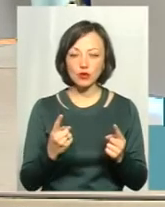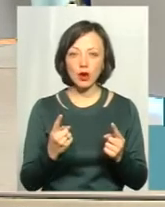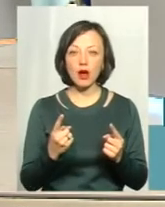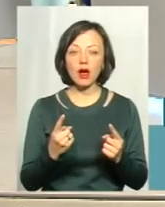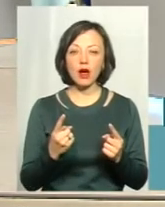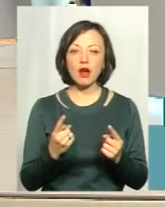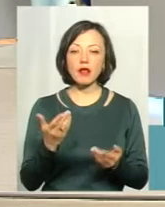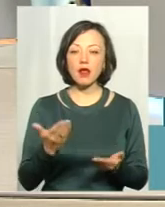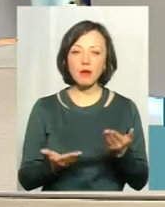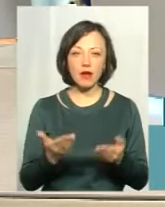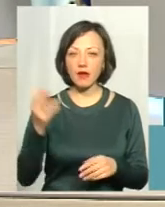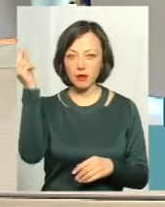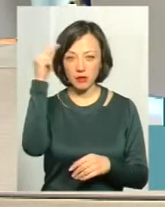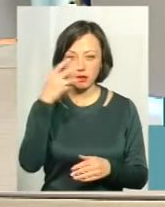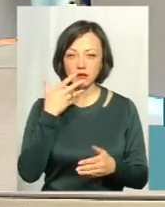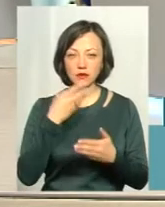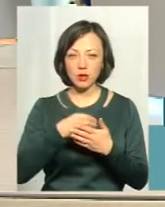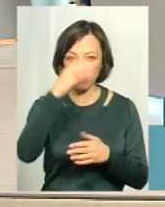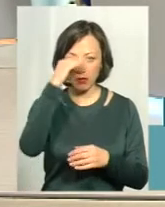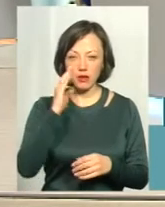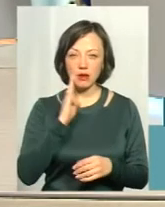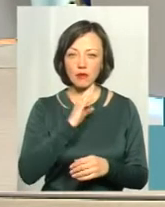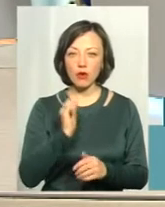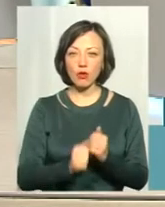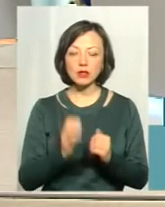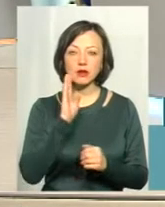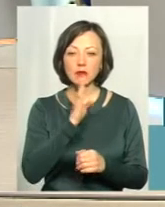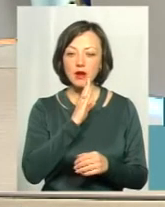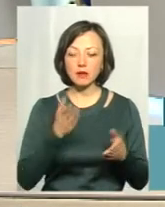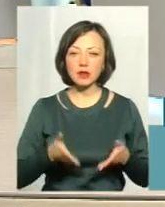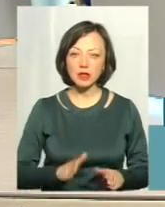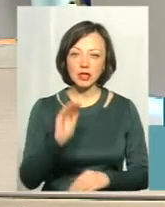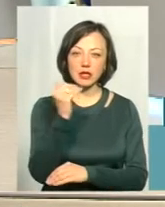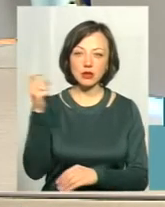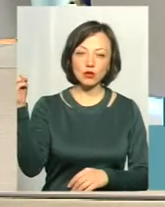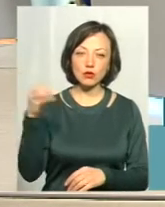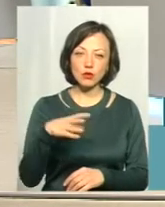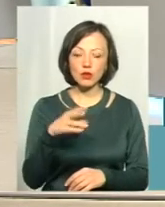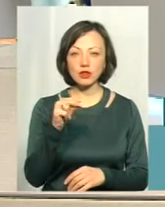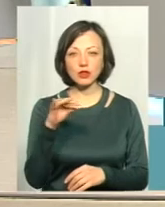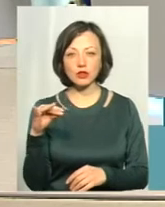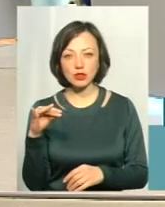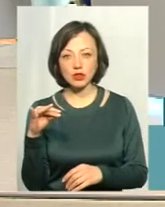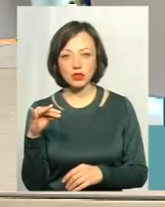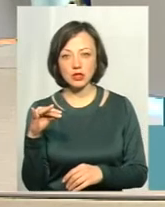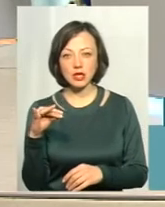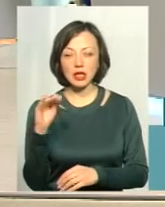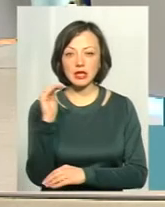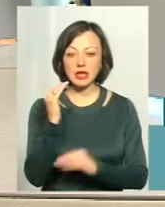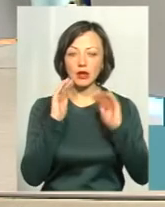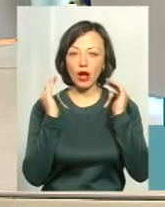напевно, що вони не привчені своїми батьками. Кожна мама, яка народила чи дитину сонця, чи дитину